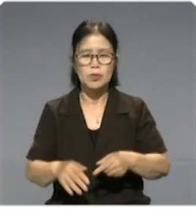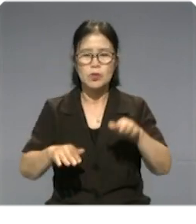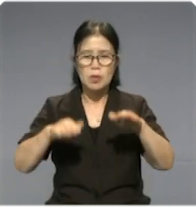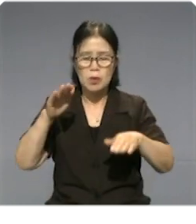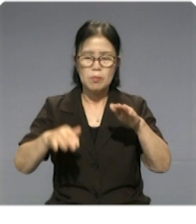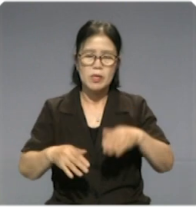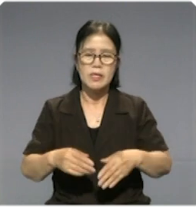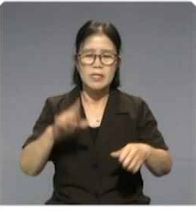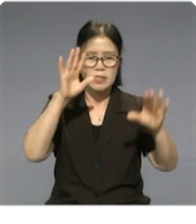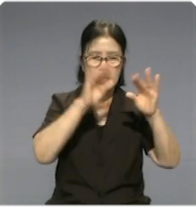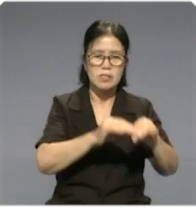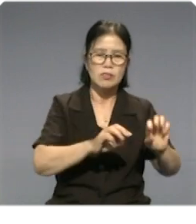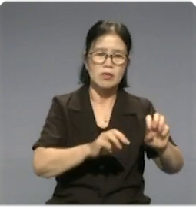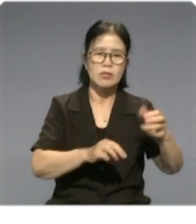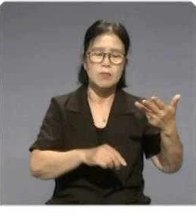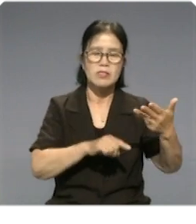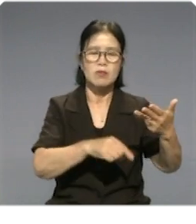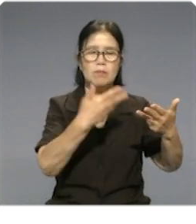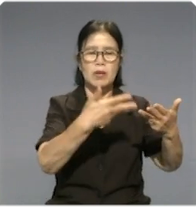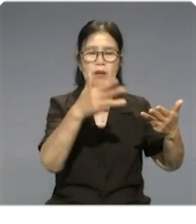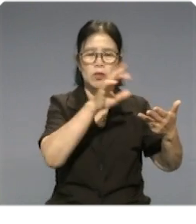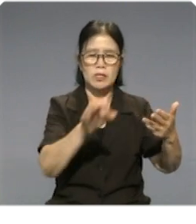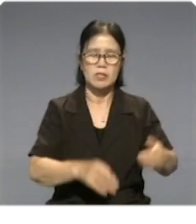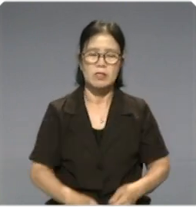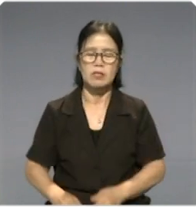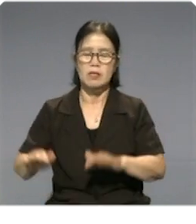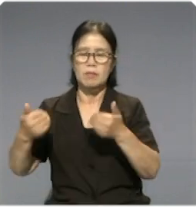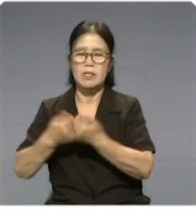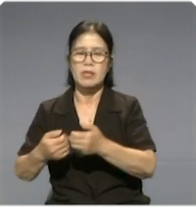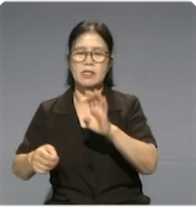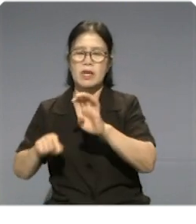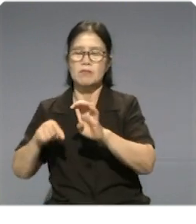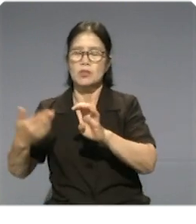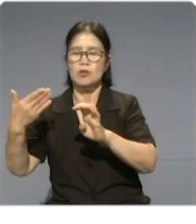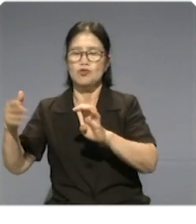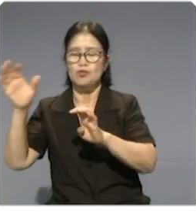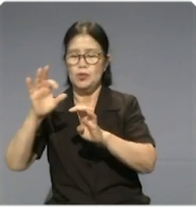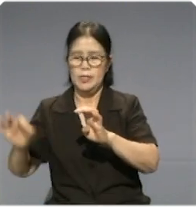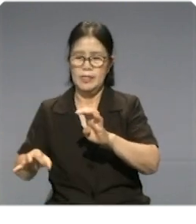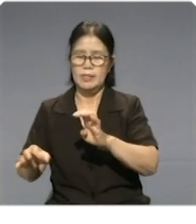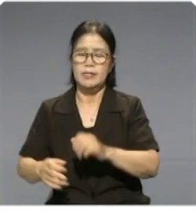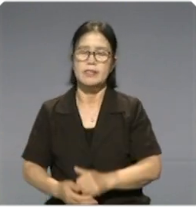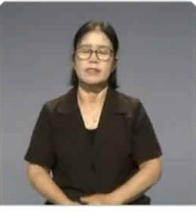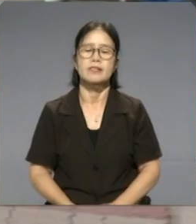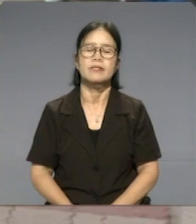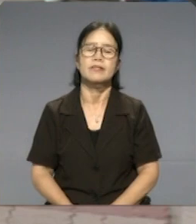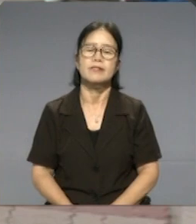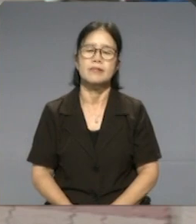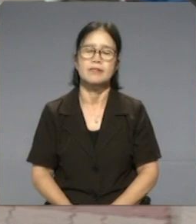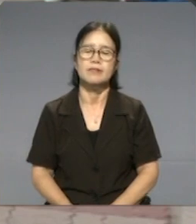내 찬성 38.8%, 반대 40.9%로 집계됐습니다.